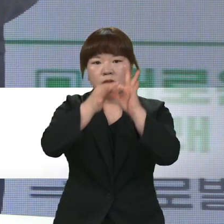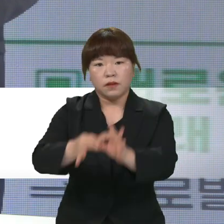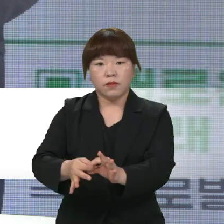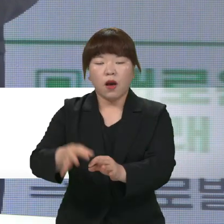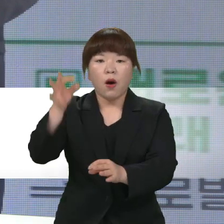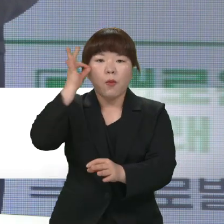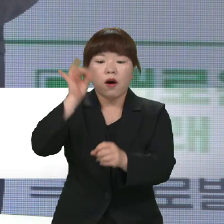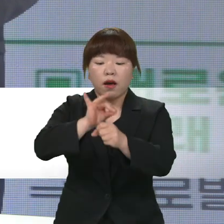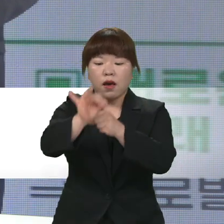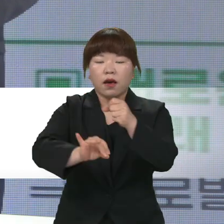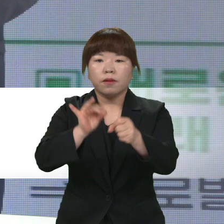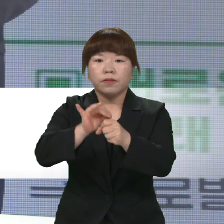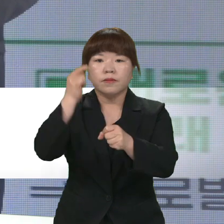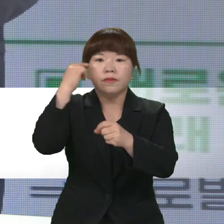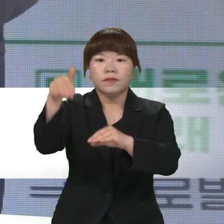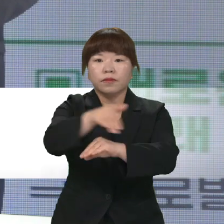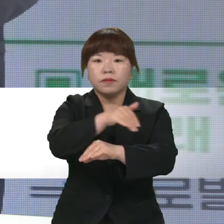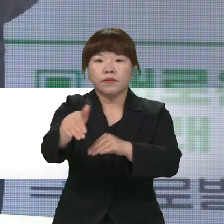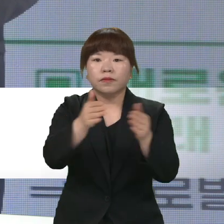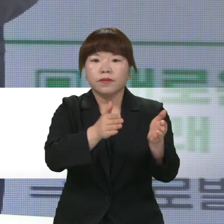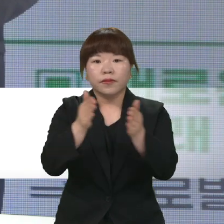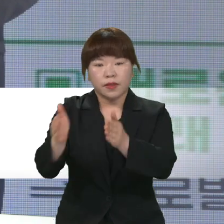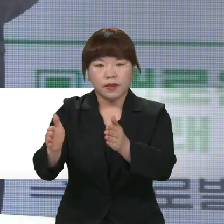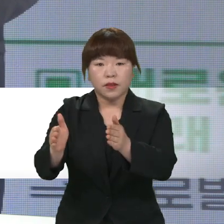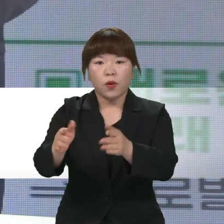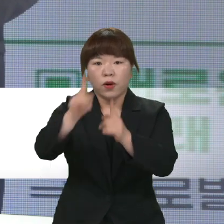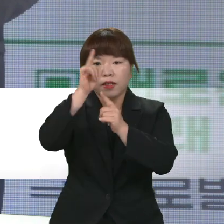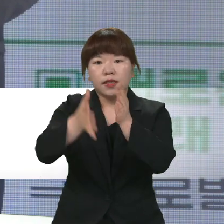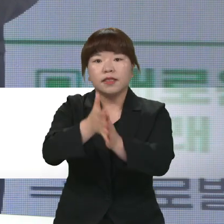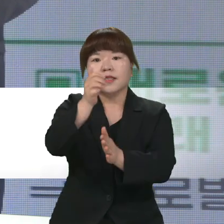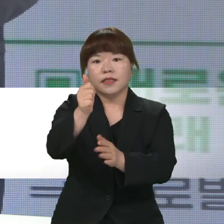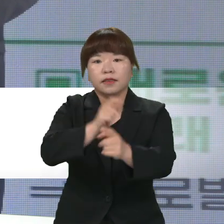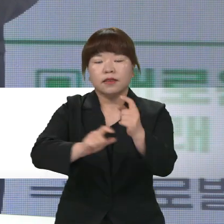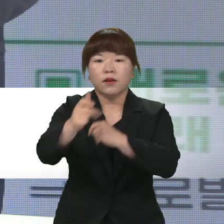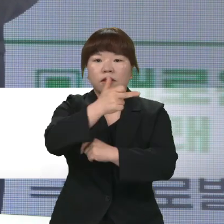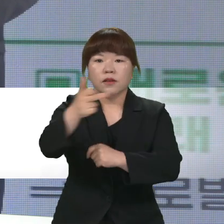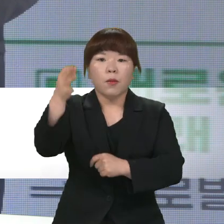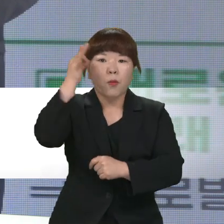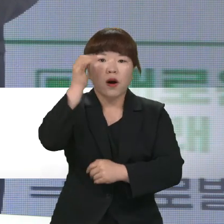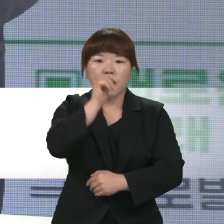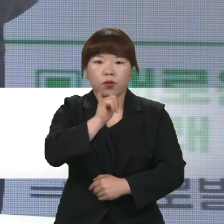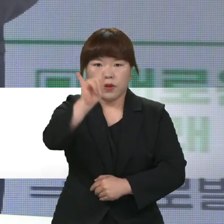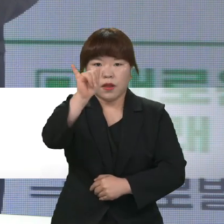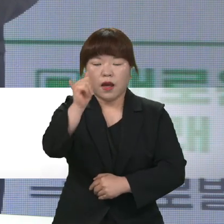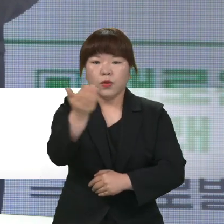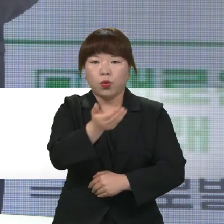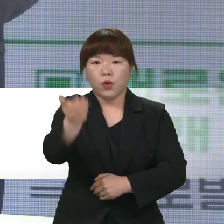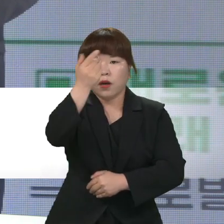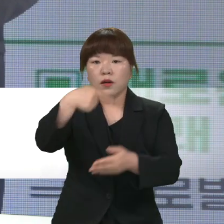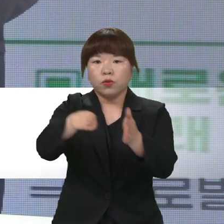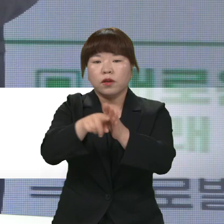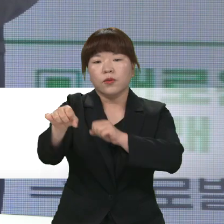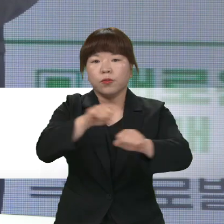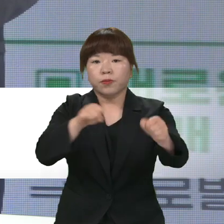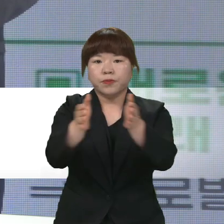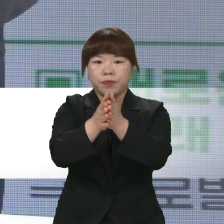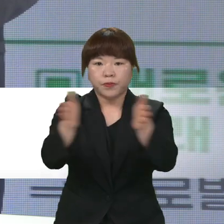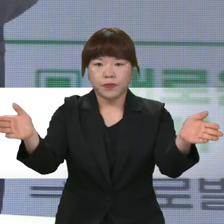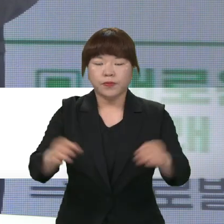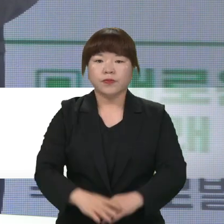거듭하며 포항의 100년 대개 를 준비 할 텐데요 이강덕 시장은 더 큰 포항의 위대한 도약을 위한 항해 닻을